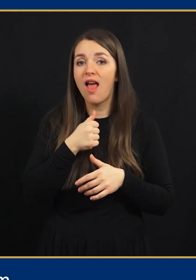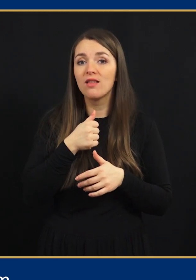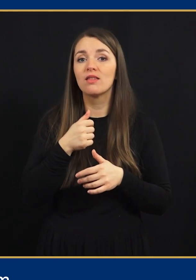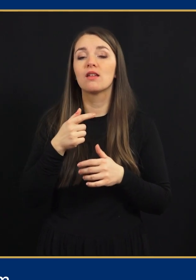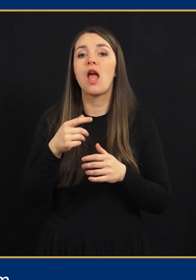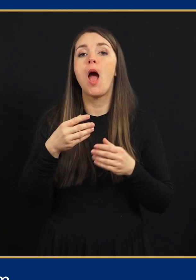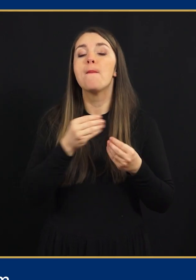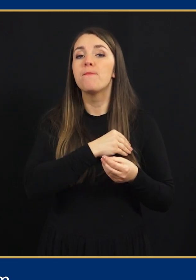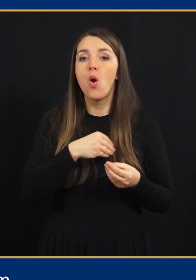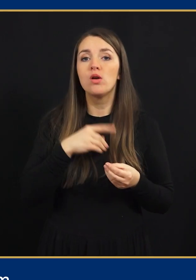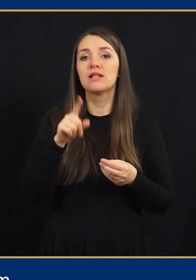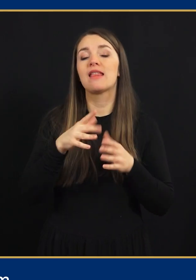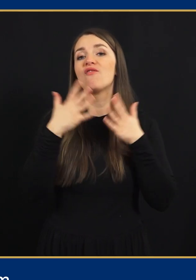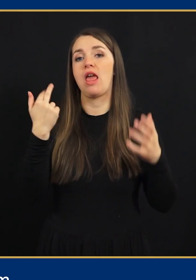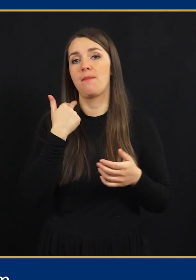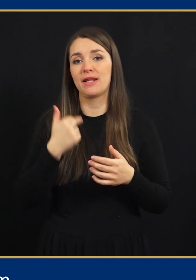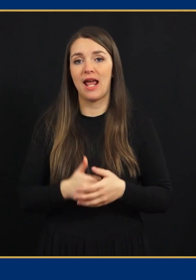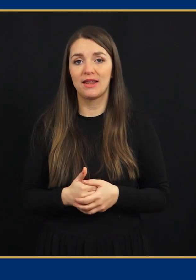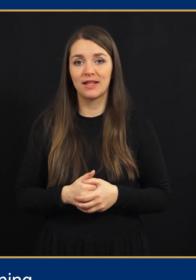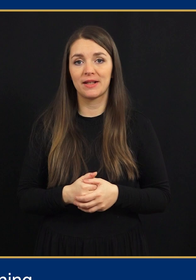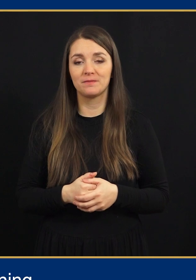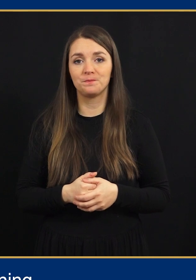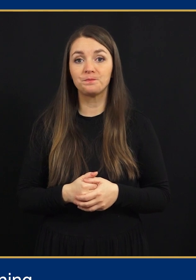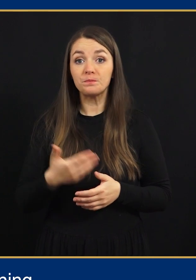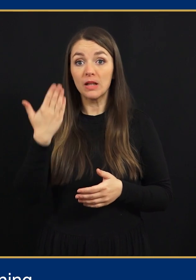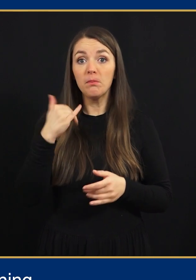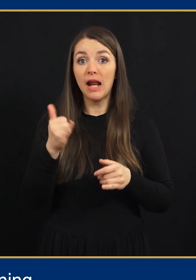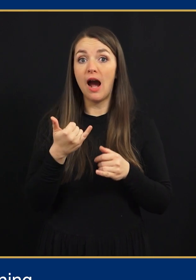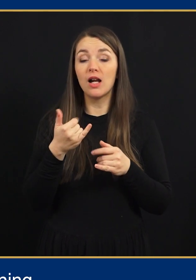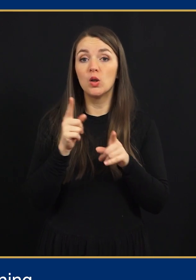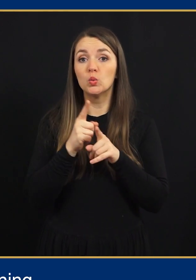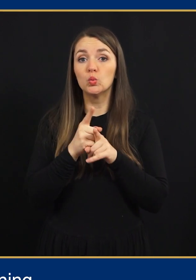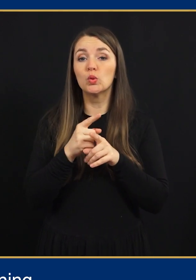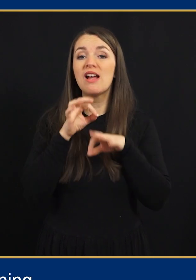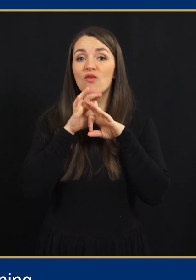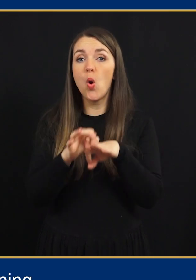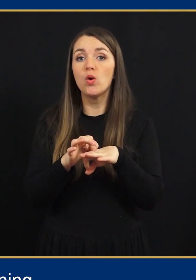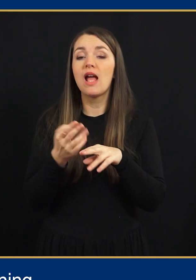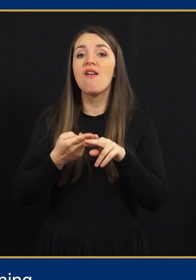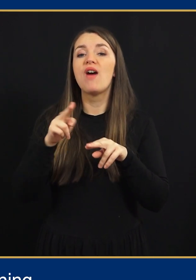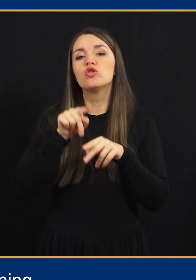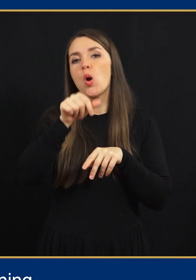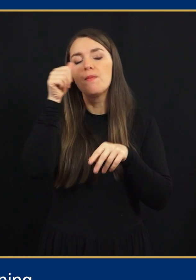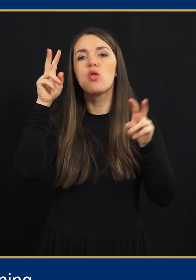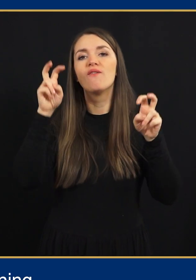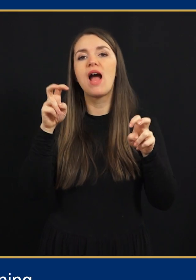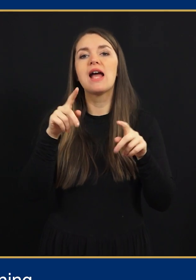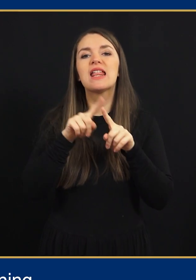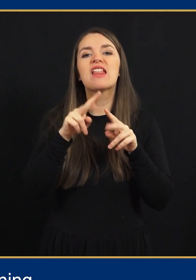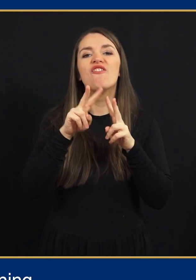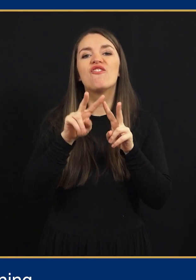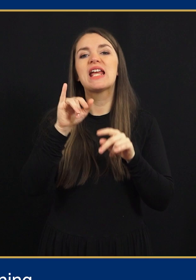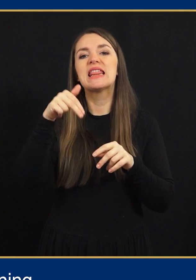Zelandiji, Poljskem in v Veliki Britaniji. Bila je tudi vodja več tako imenovanih